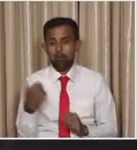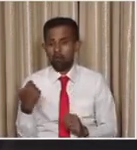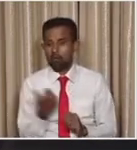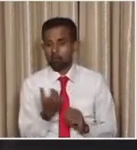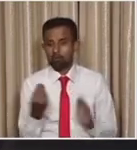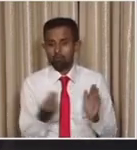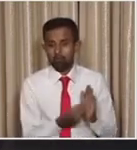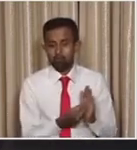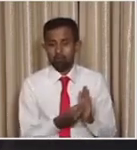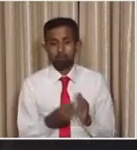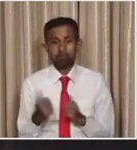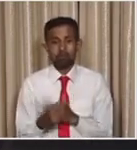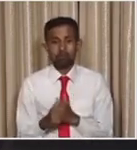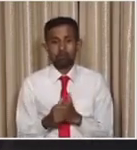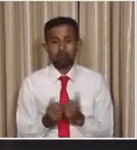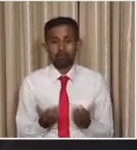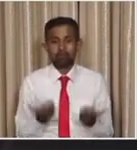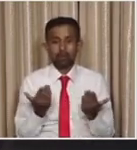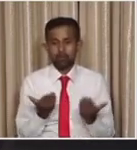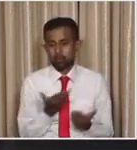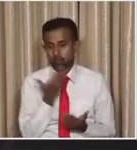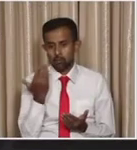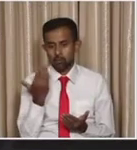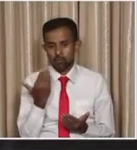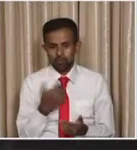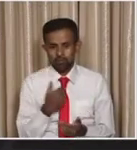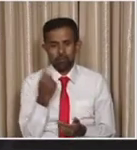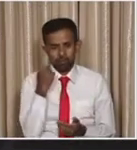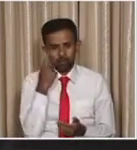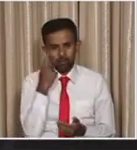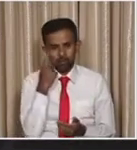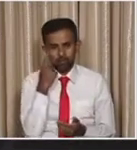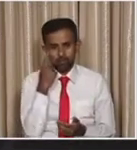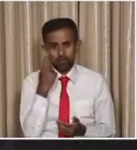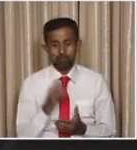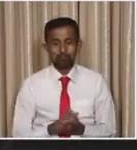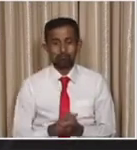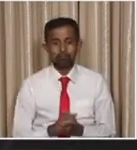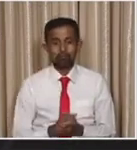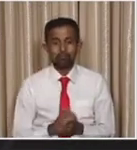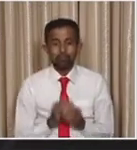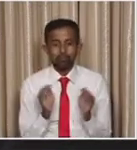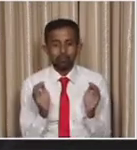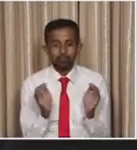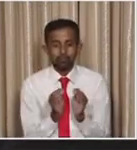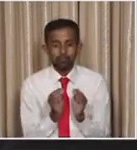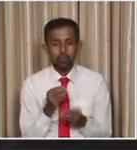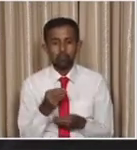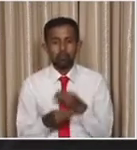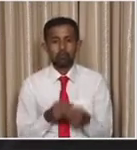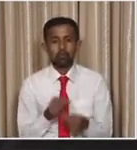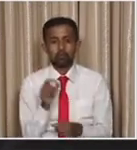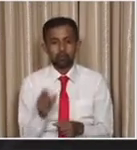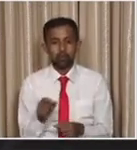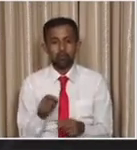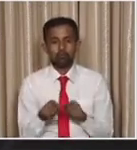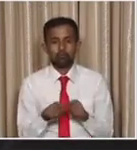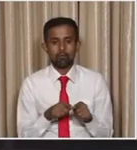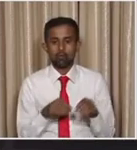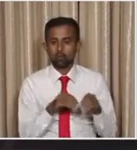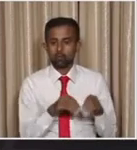කරමින් ජාතික නිෂ්පාදනය ඉහළට ගෙනියන්න පුළුවන්. ඒ නිසා මම හිතනවා අර ඉතා කුඩා සුළු ව්‍යවසායකයන් වගේම